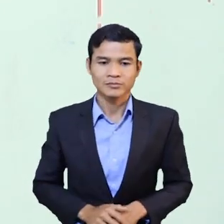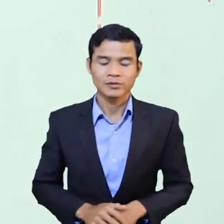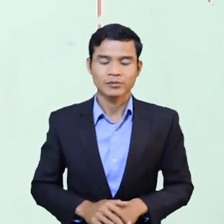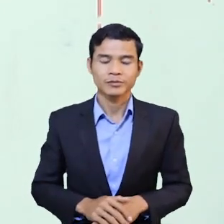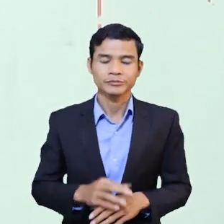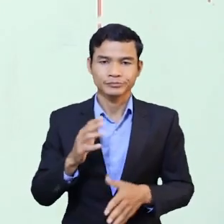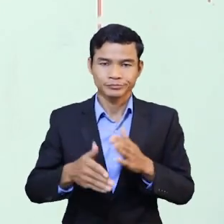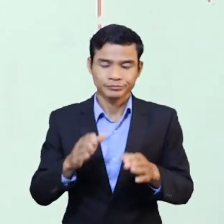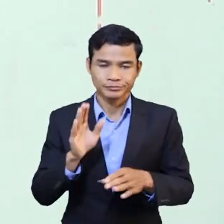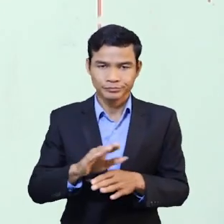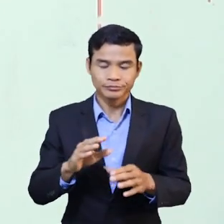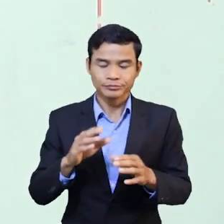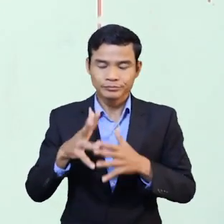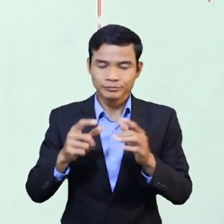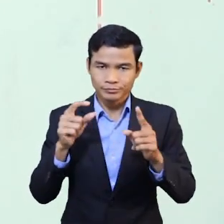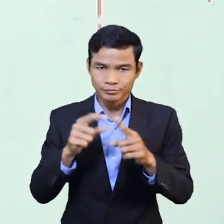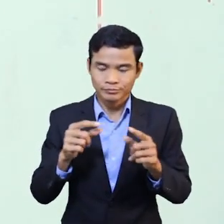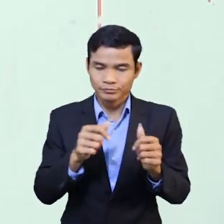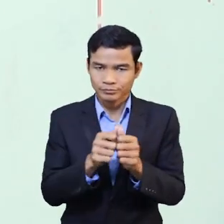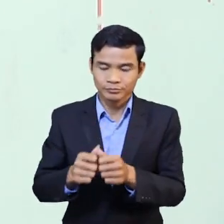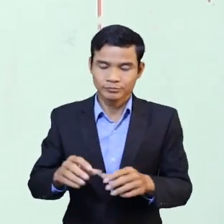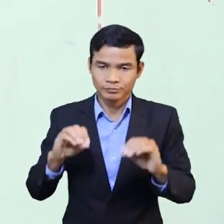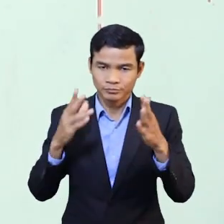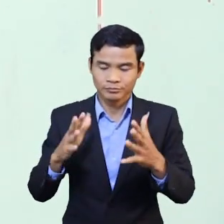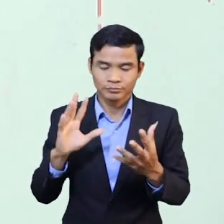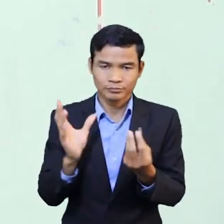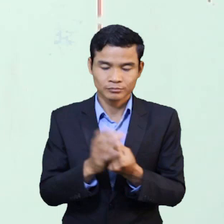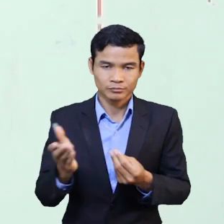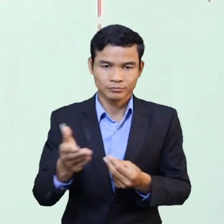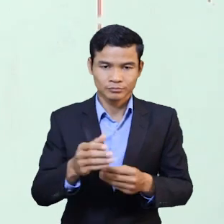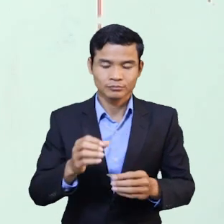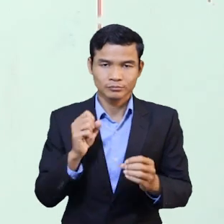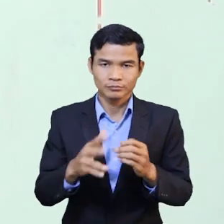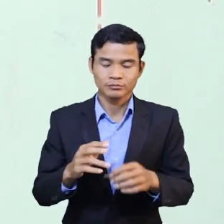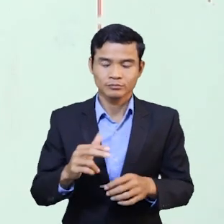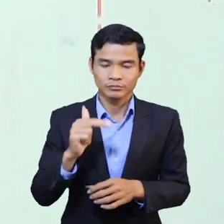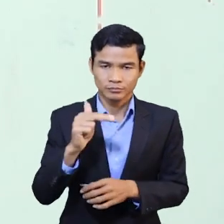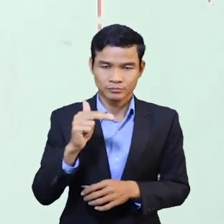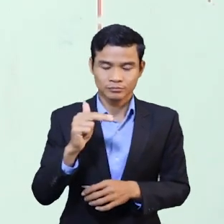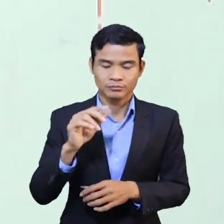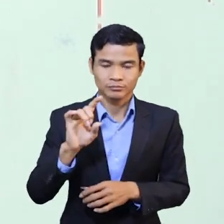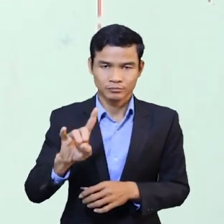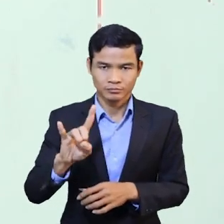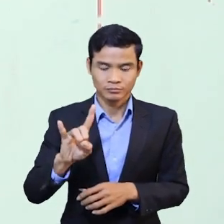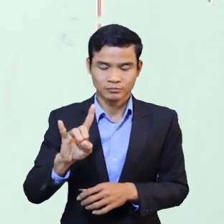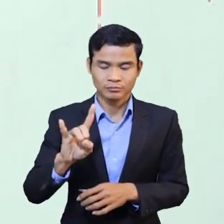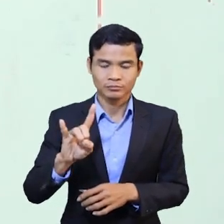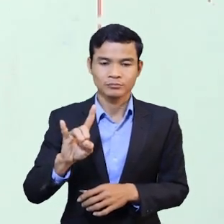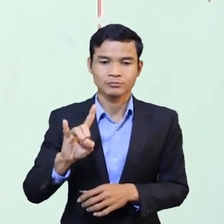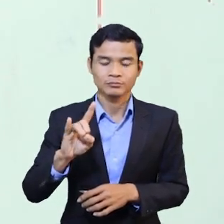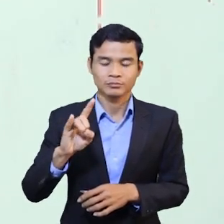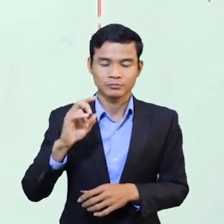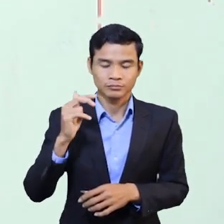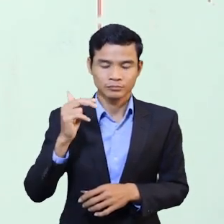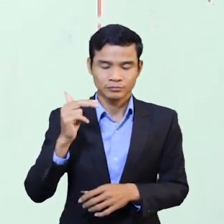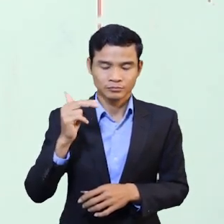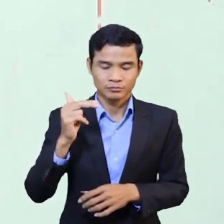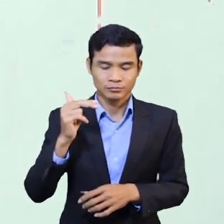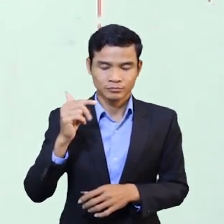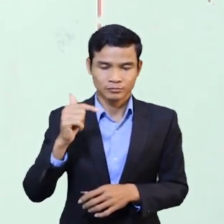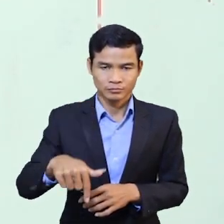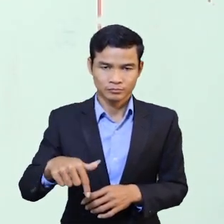con án bịa cho mùi nhạc rút từng ọc nè chà chạp đám to nâng mố tùm ngô nâng